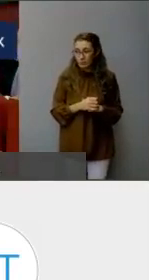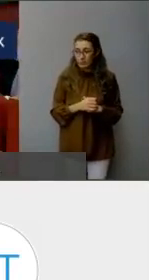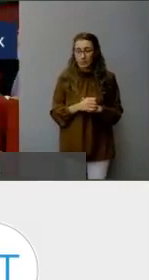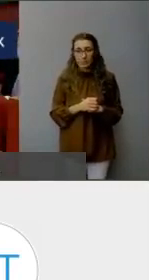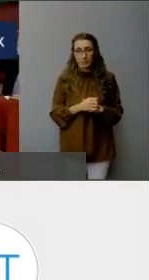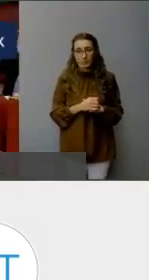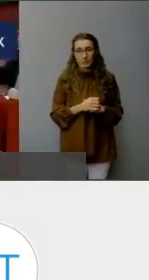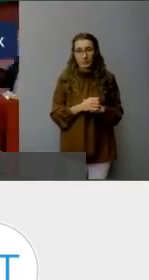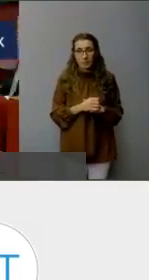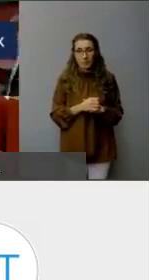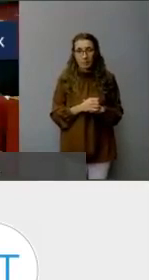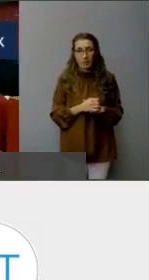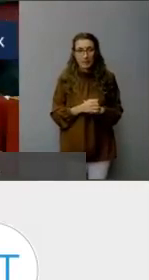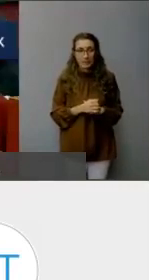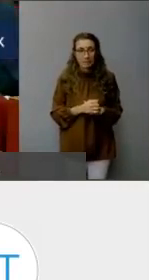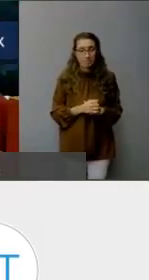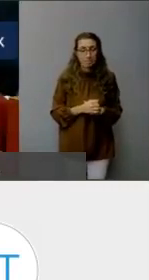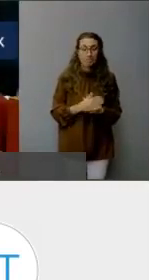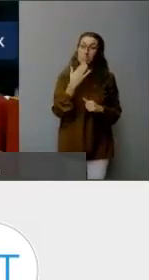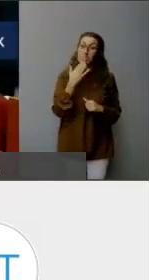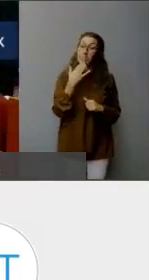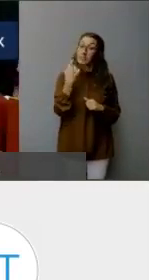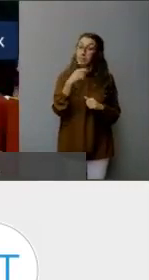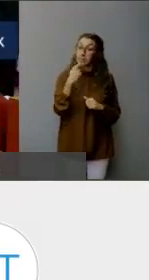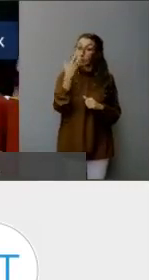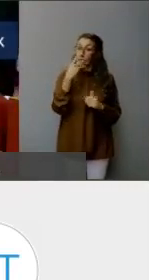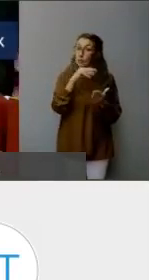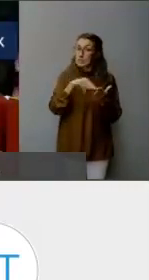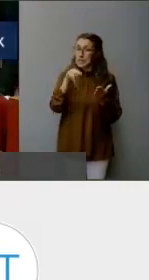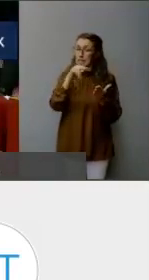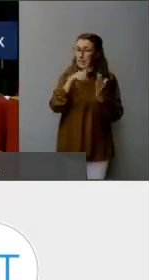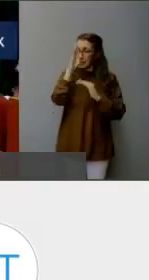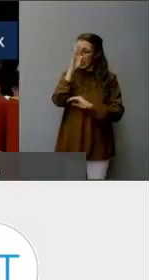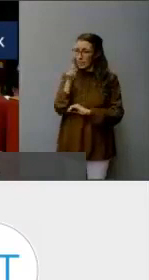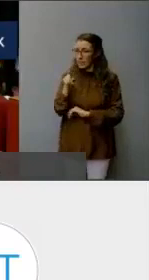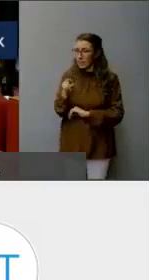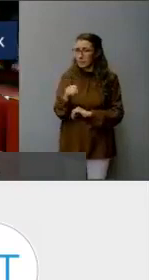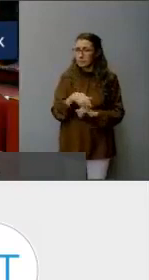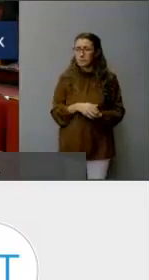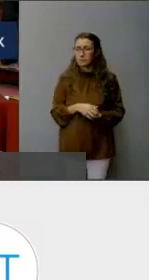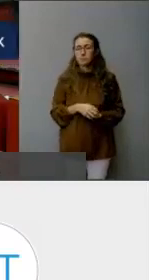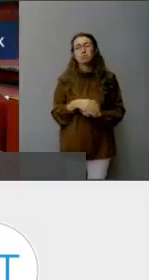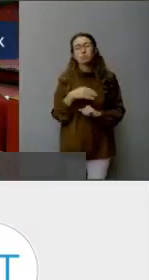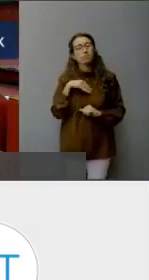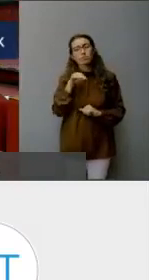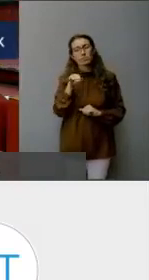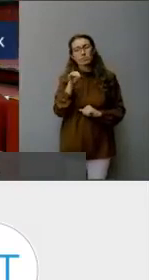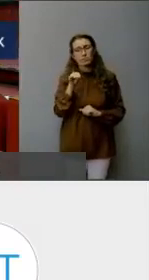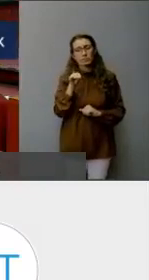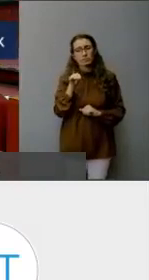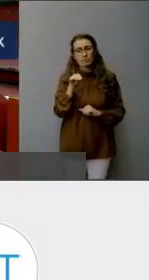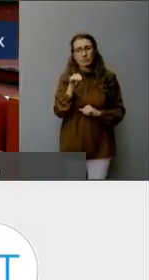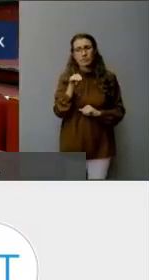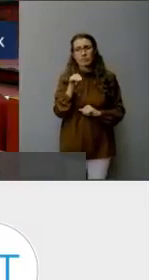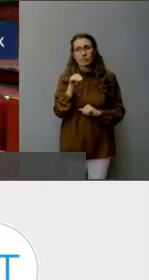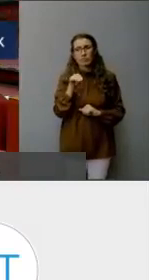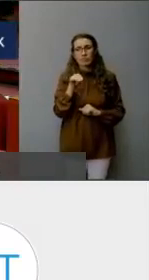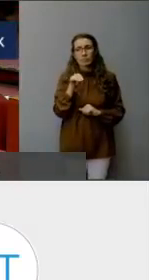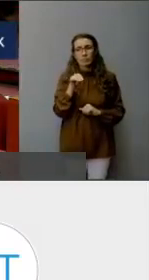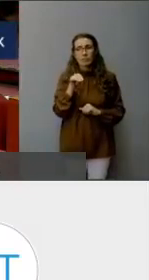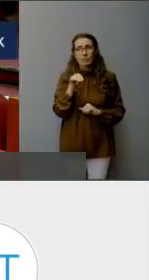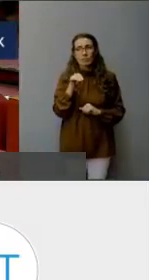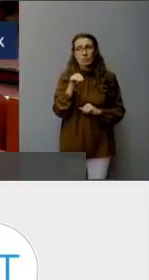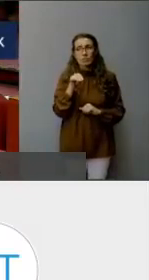grazie classe presidente volevo rivolgermi la segreteria generale chiedendo se c'era stata comunque una valutazione rispetto